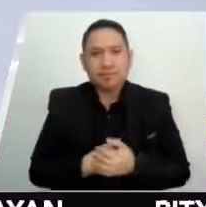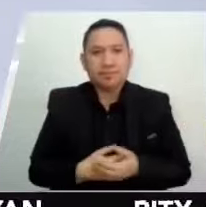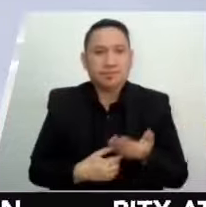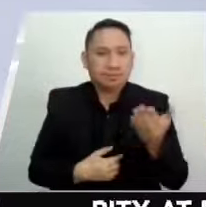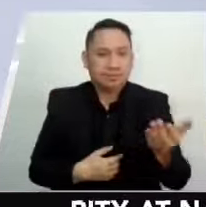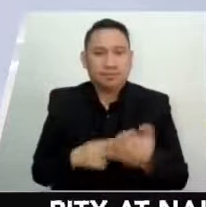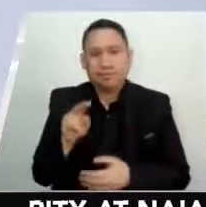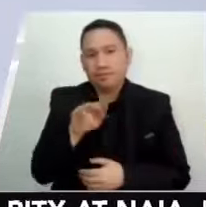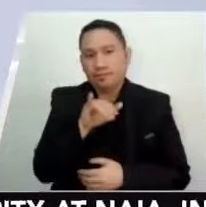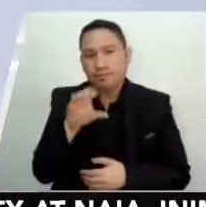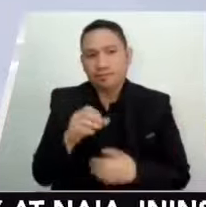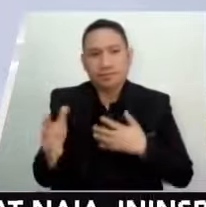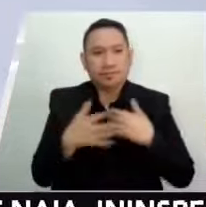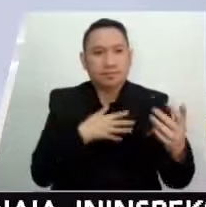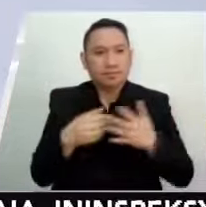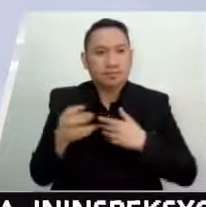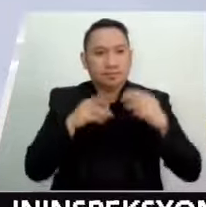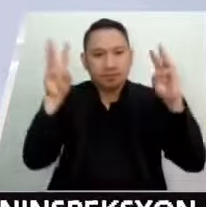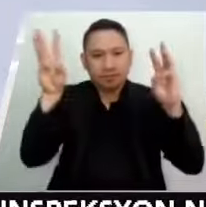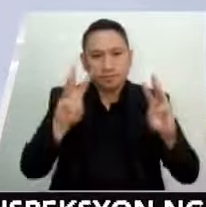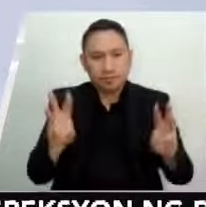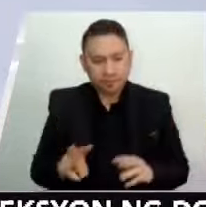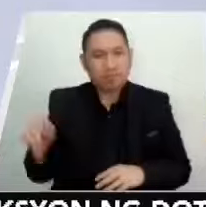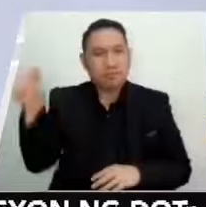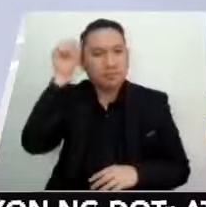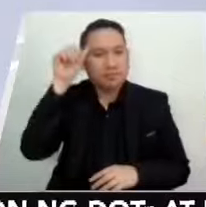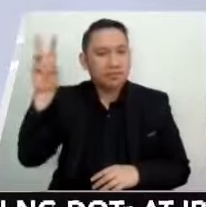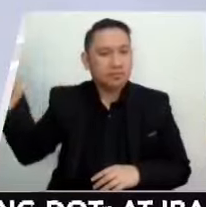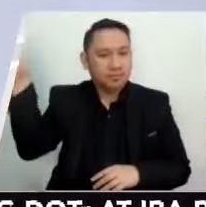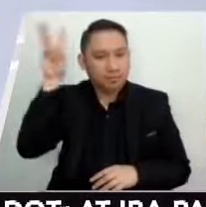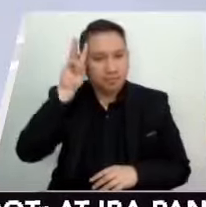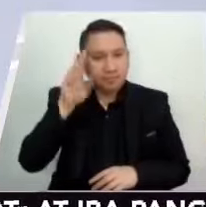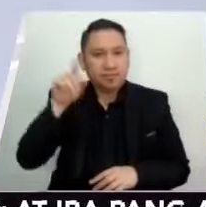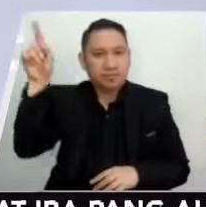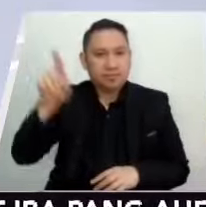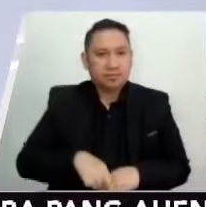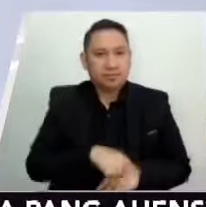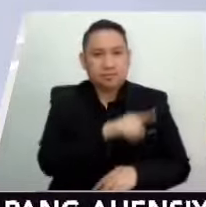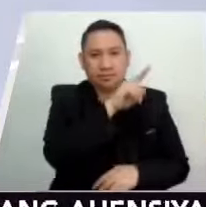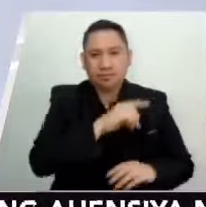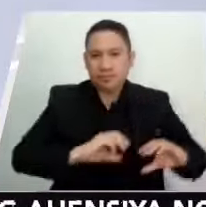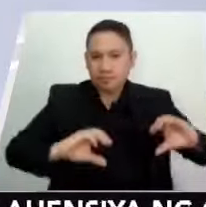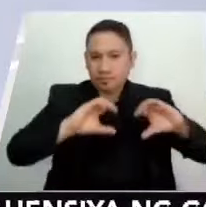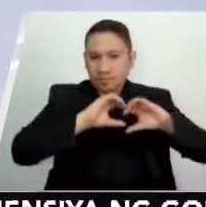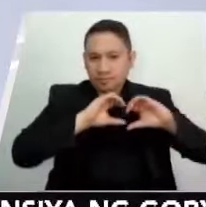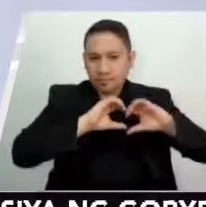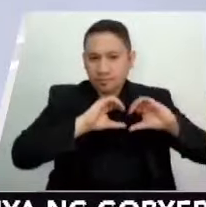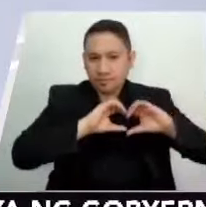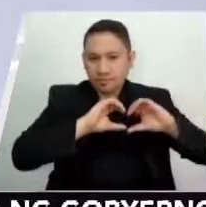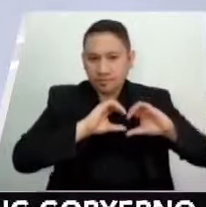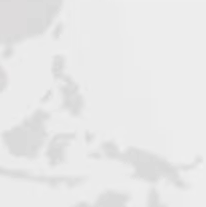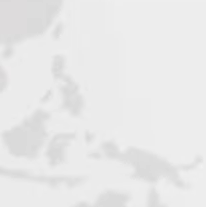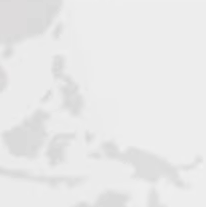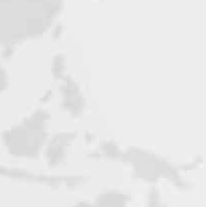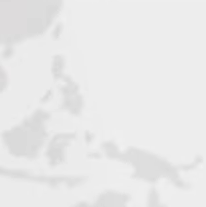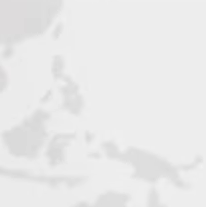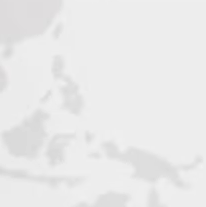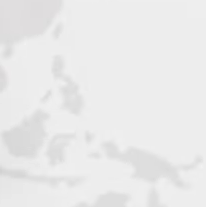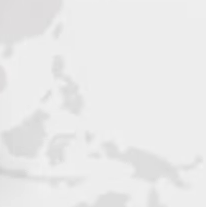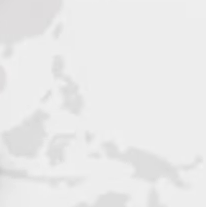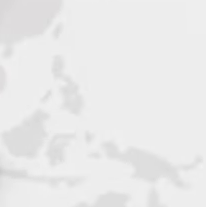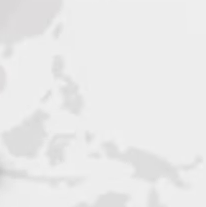Andrew Pertiera. Know the weather before you go. Para mag-safe lagi, mga kapuso.